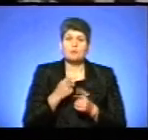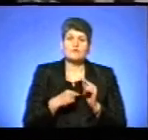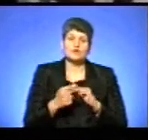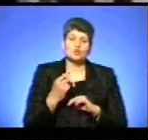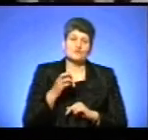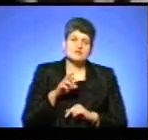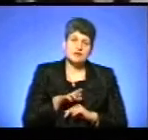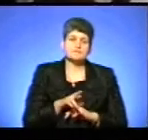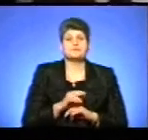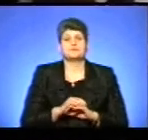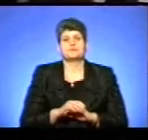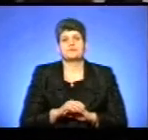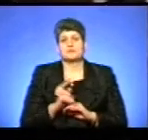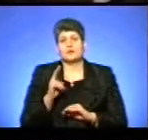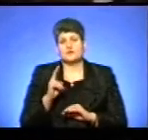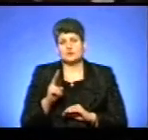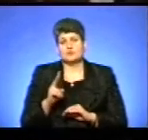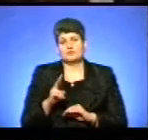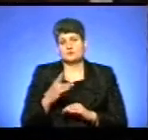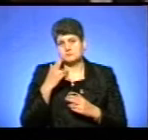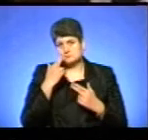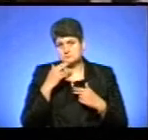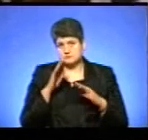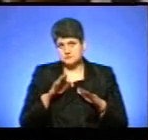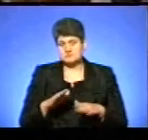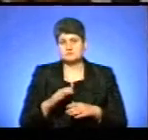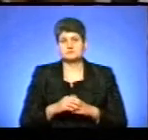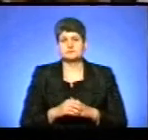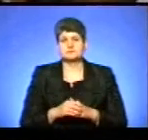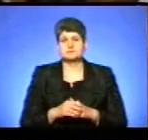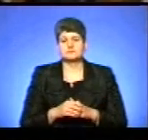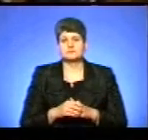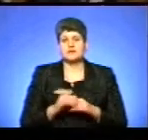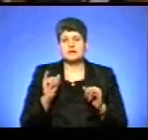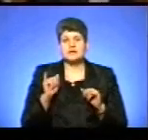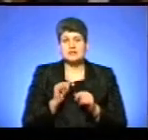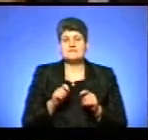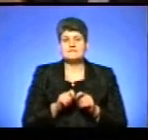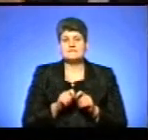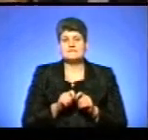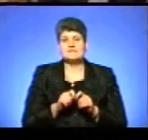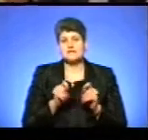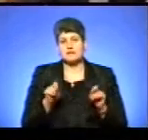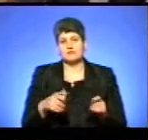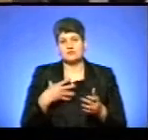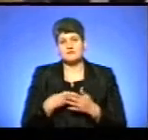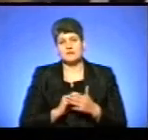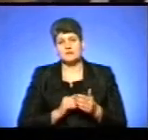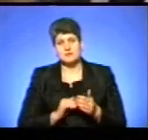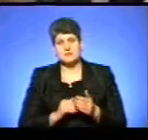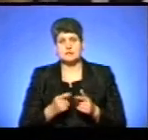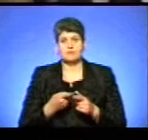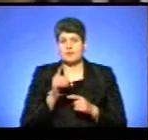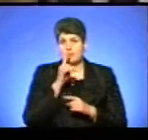хто пройшов соціалізацію і відкрив або власну справу, або